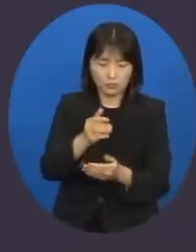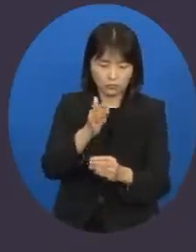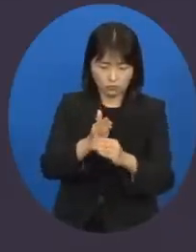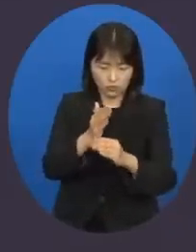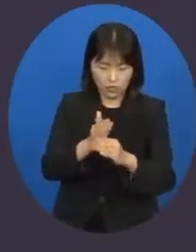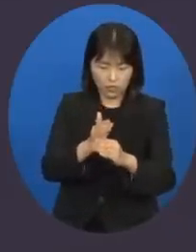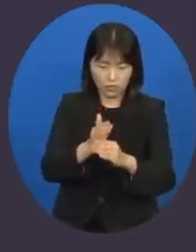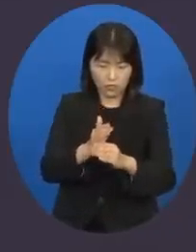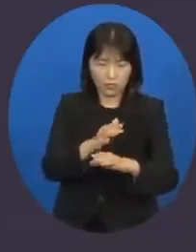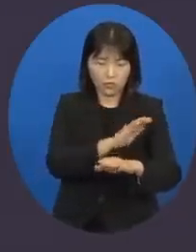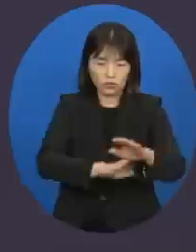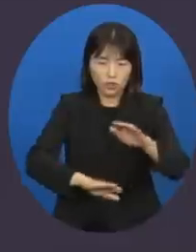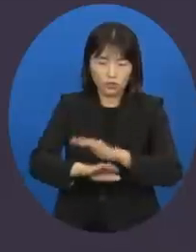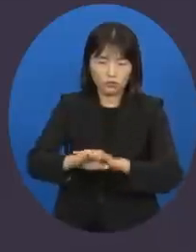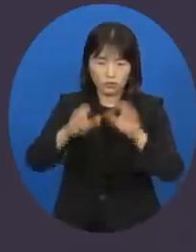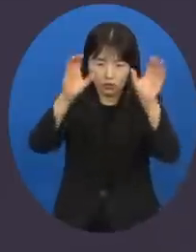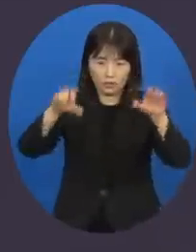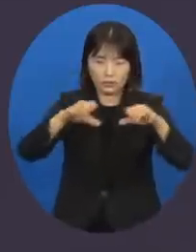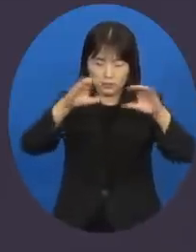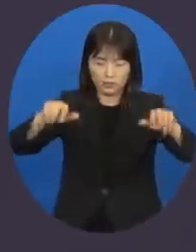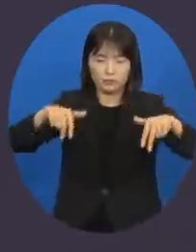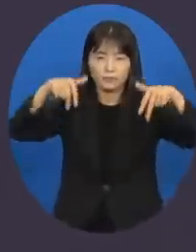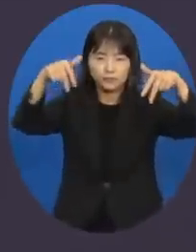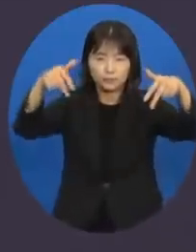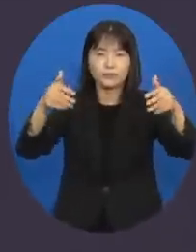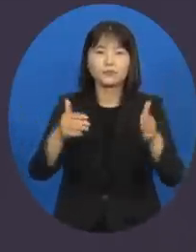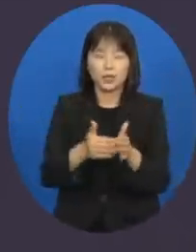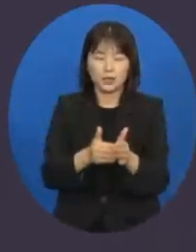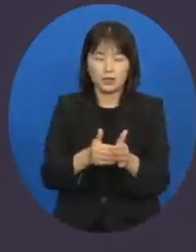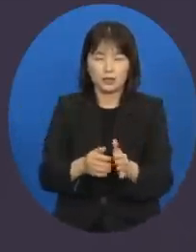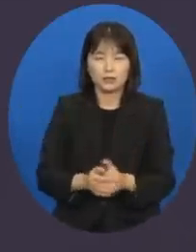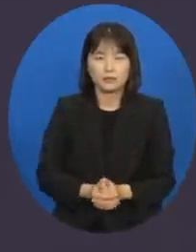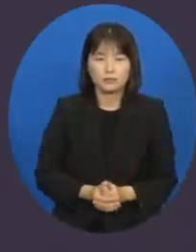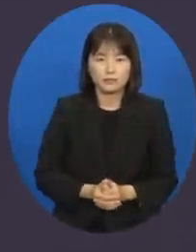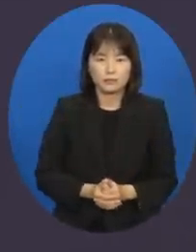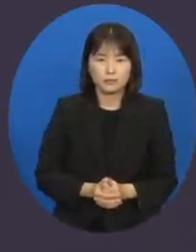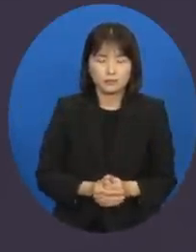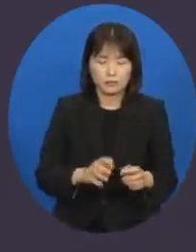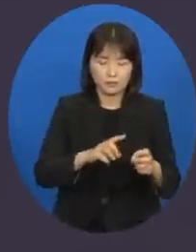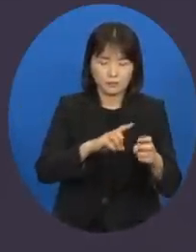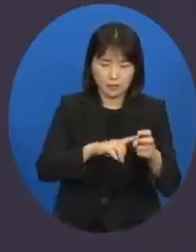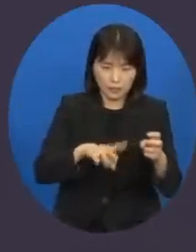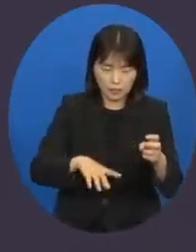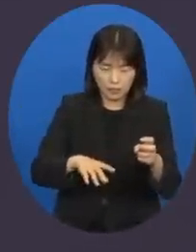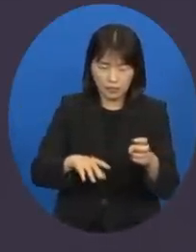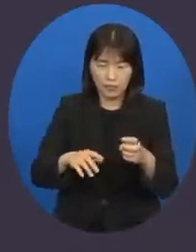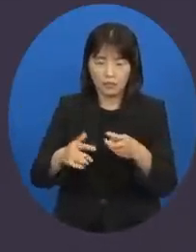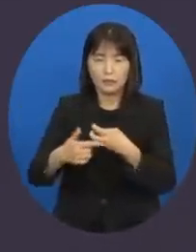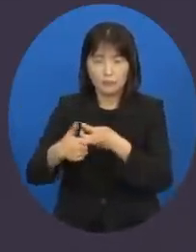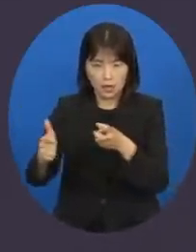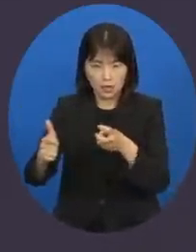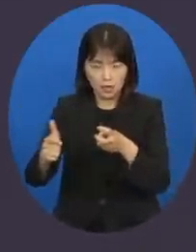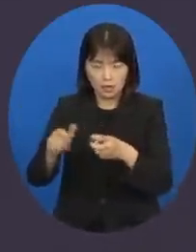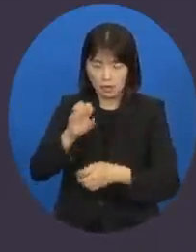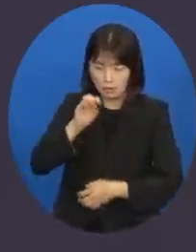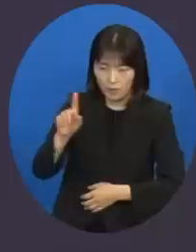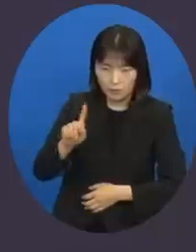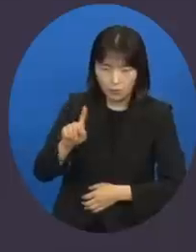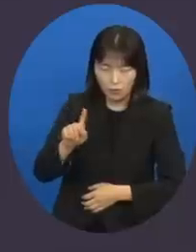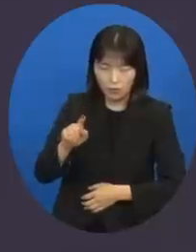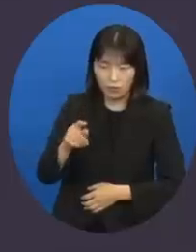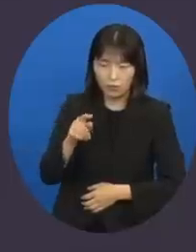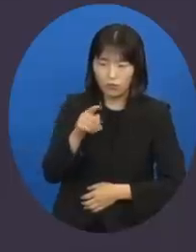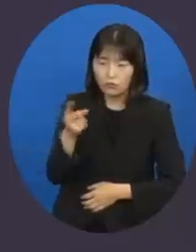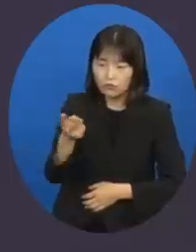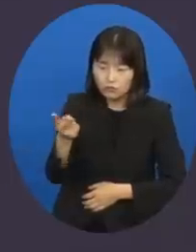한 명씩 달리게 됩니다. 마태와 마가 그들은 그들이 도둑이었다, 강도였다고